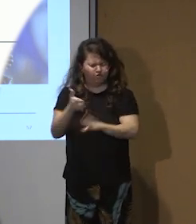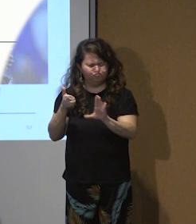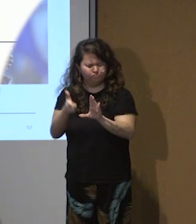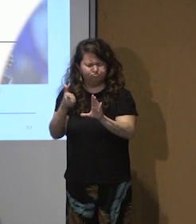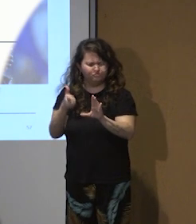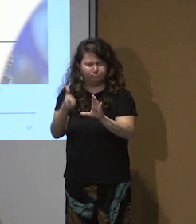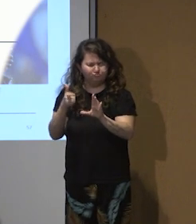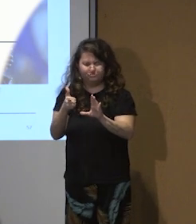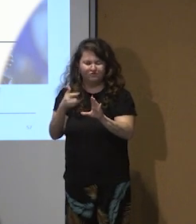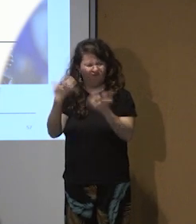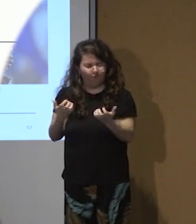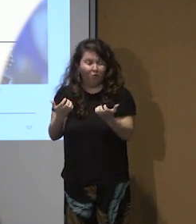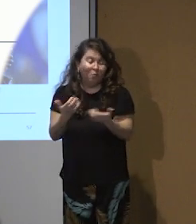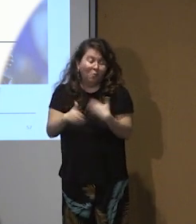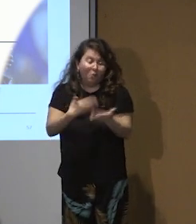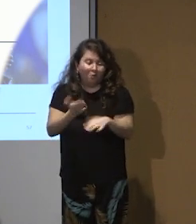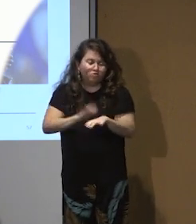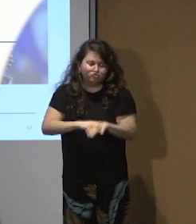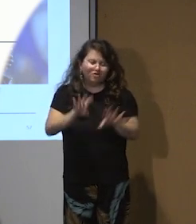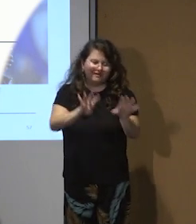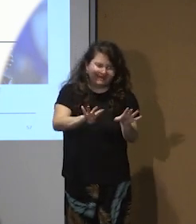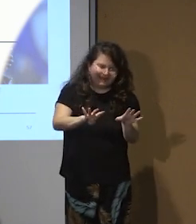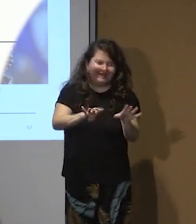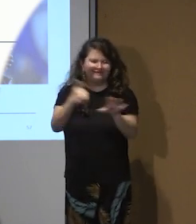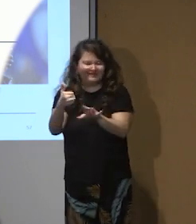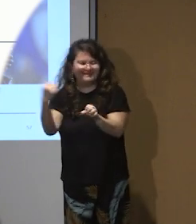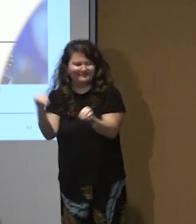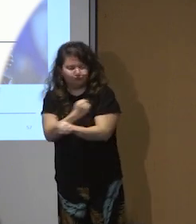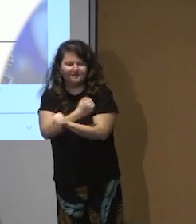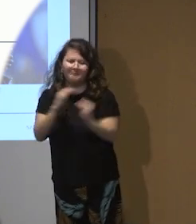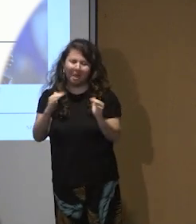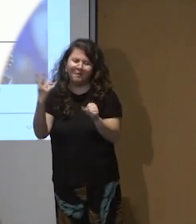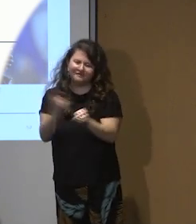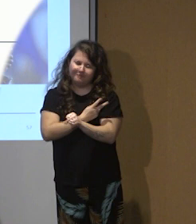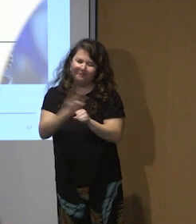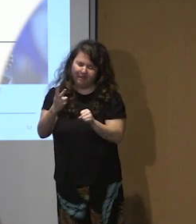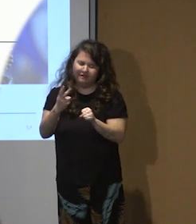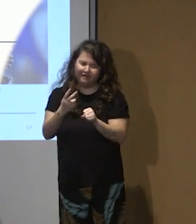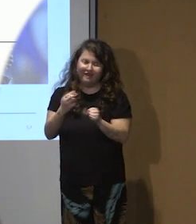jusqu'à 96, mais avec une prothèse de hanche, je trouve que déjà 96, c'est quand même pas mal.